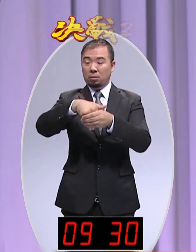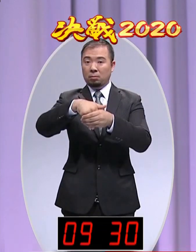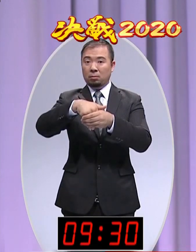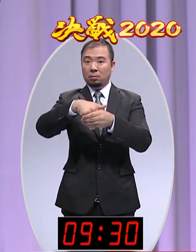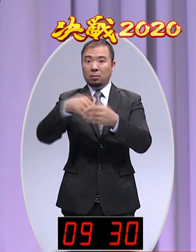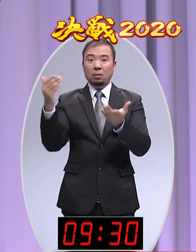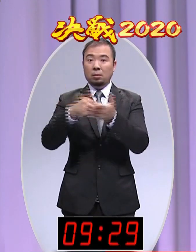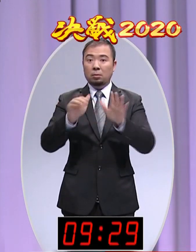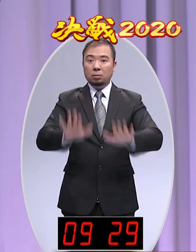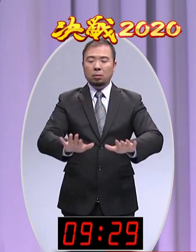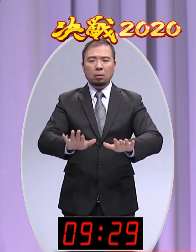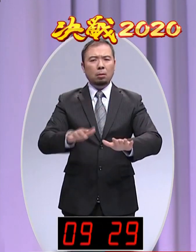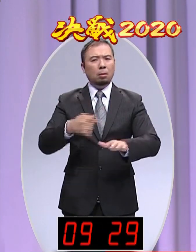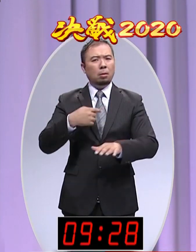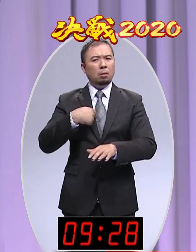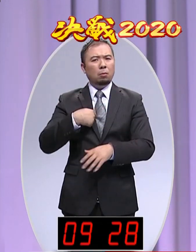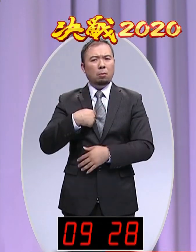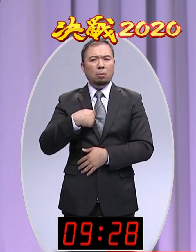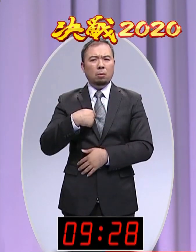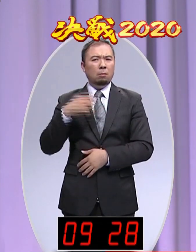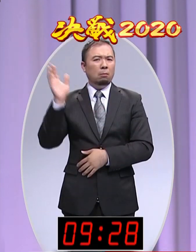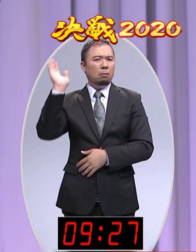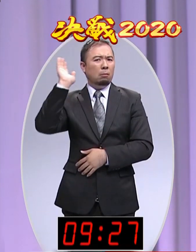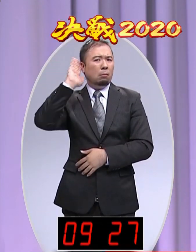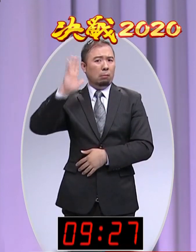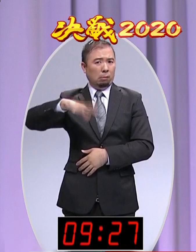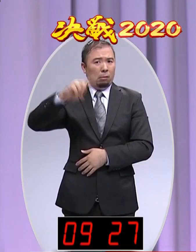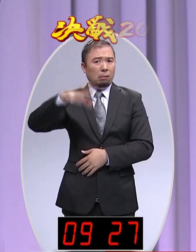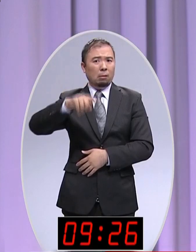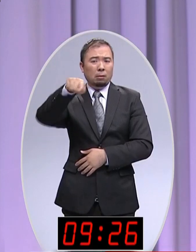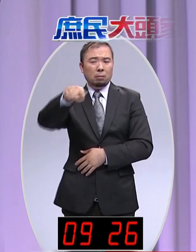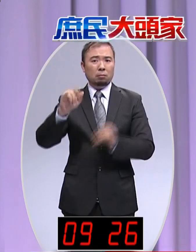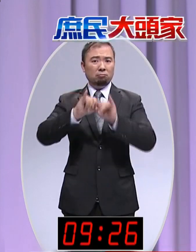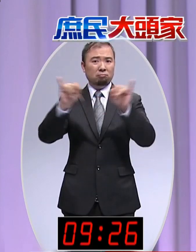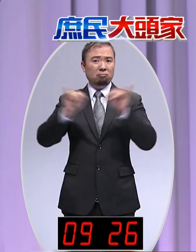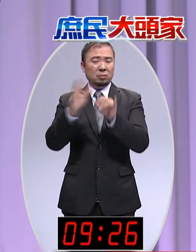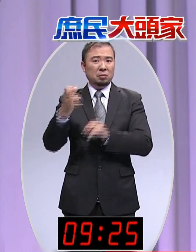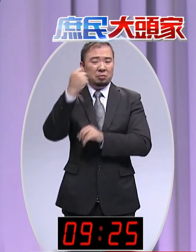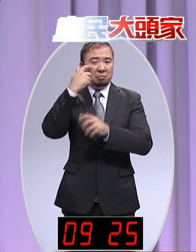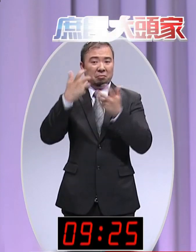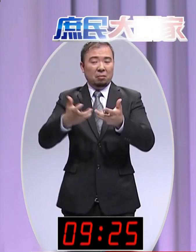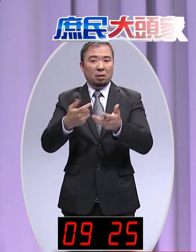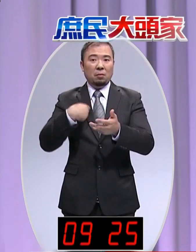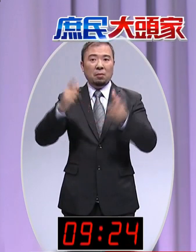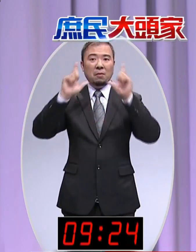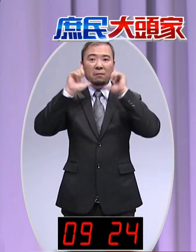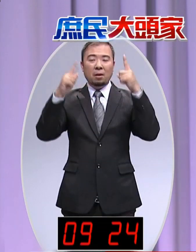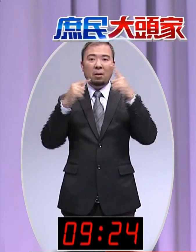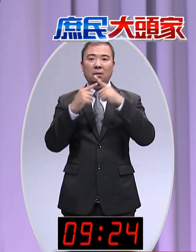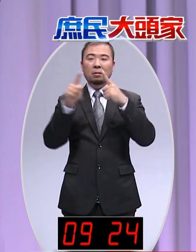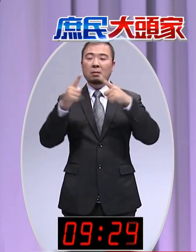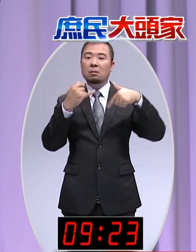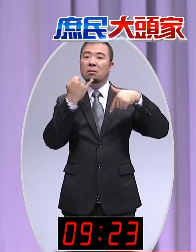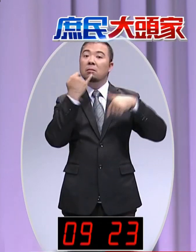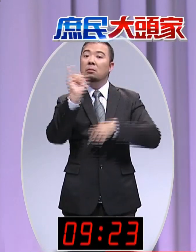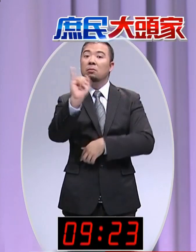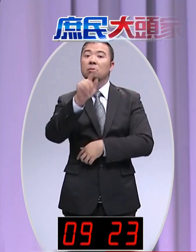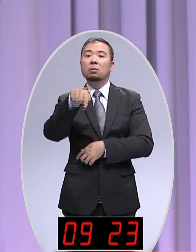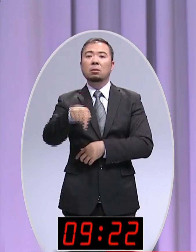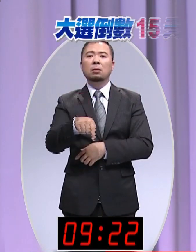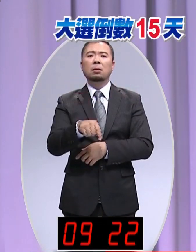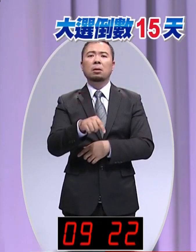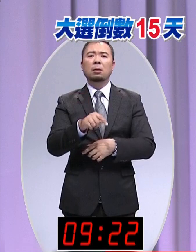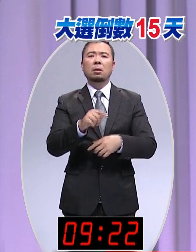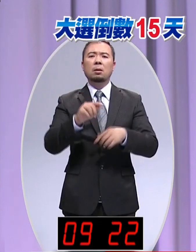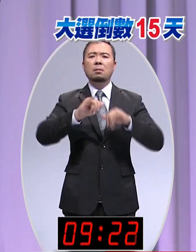天此时此刻这么维护女权。我的发言人叫何庭欢，民党怎么形容她？花